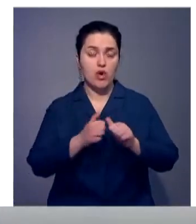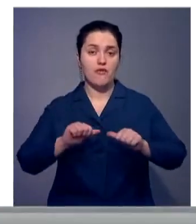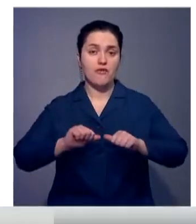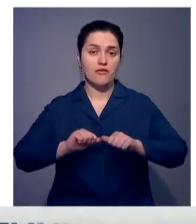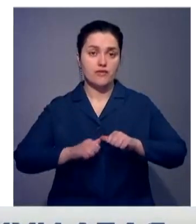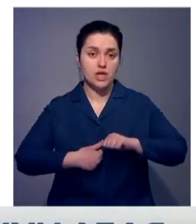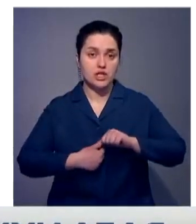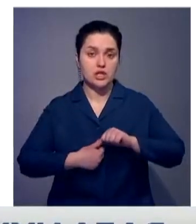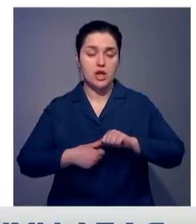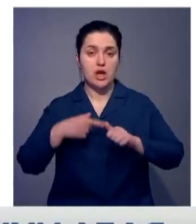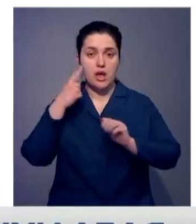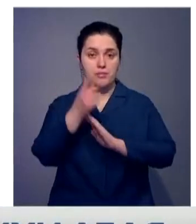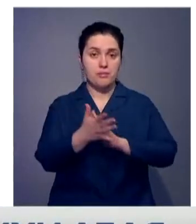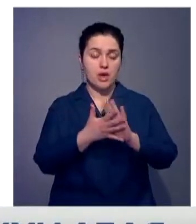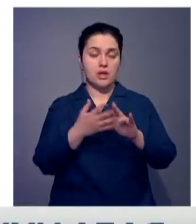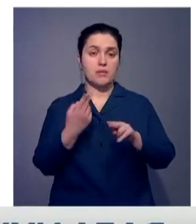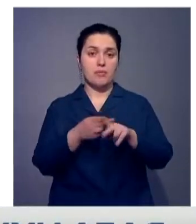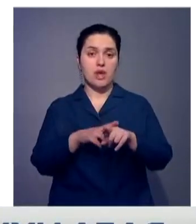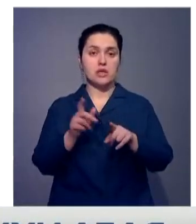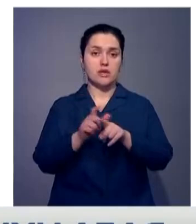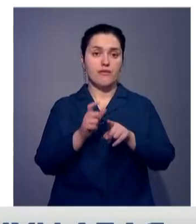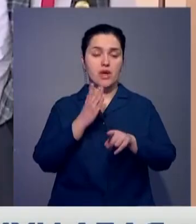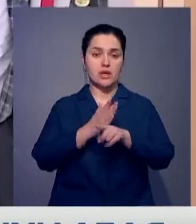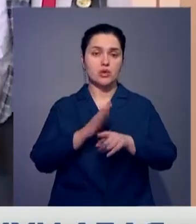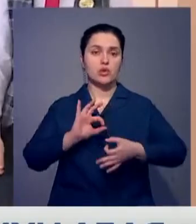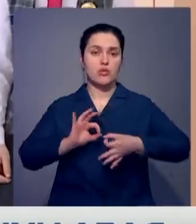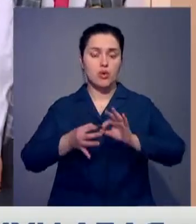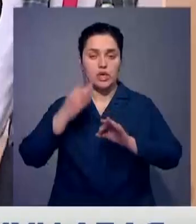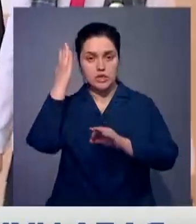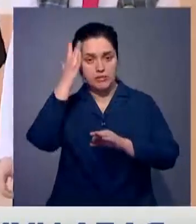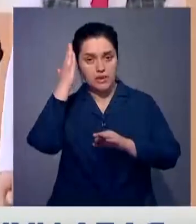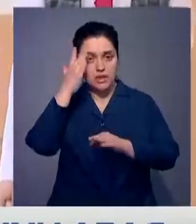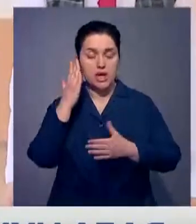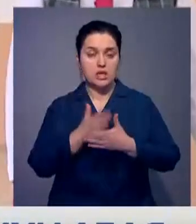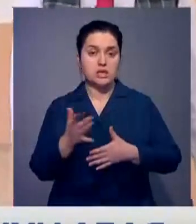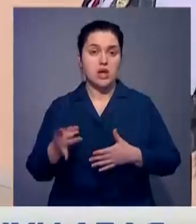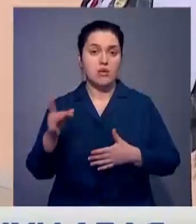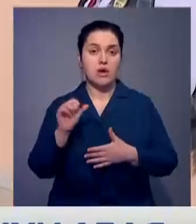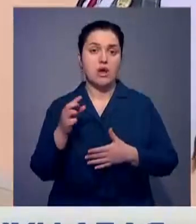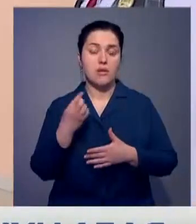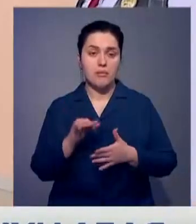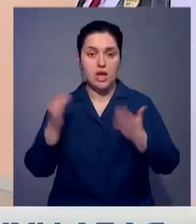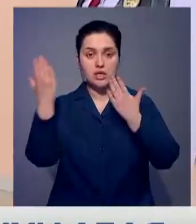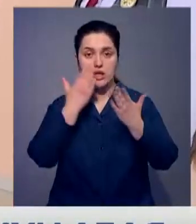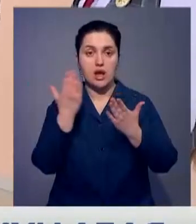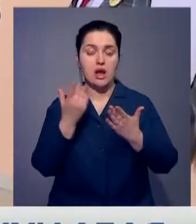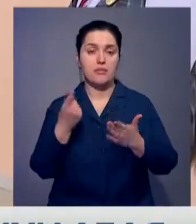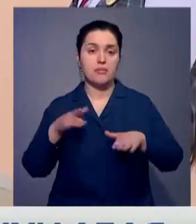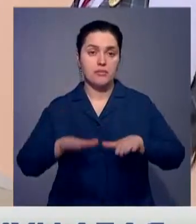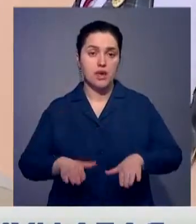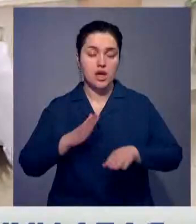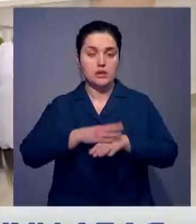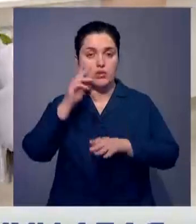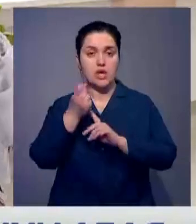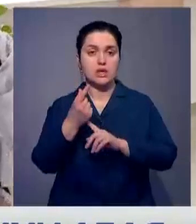духу близко я понимаю что эти слова имеют глубокий смысл на последних республиканских абаев ских чтениях первое место заняла ученица